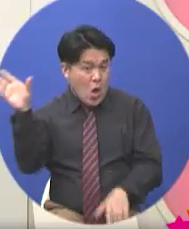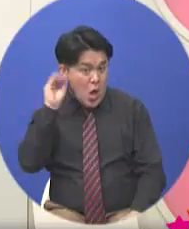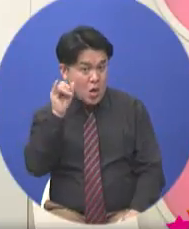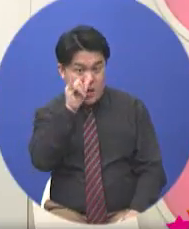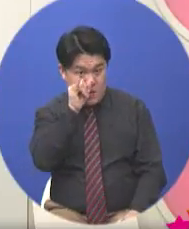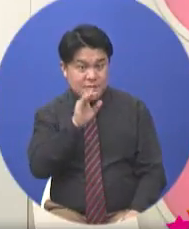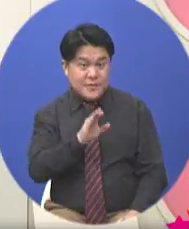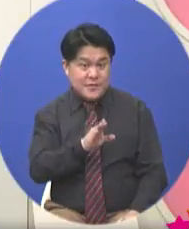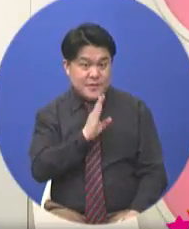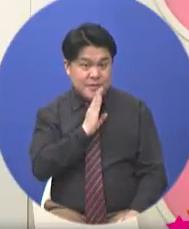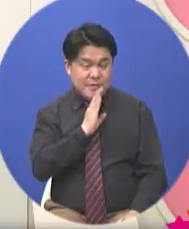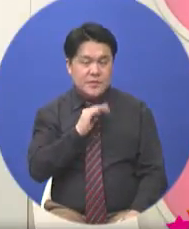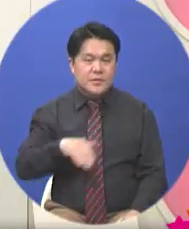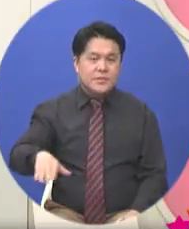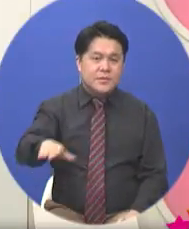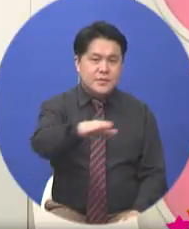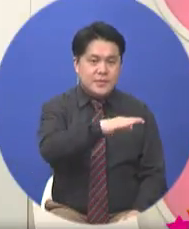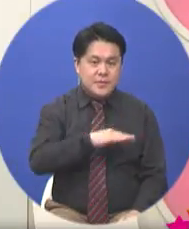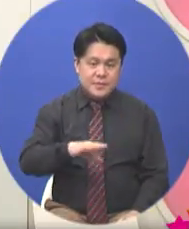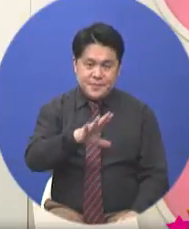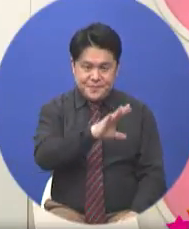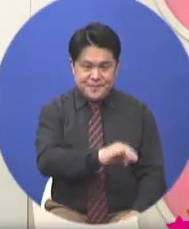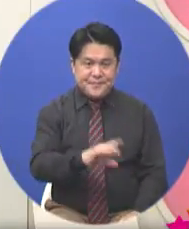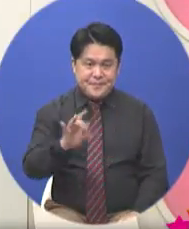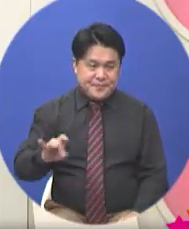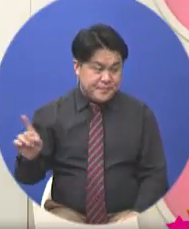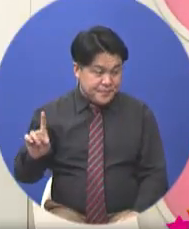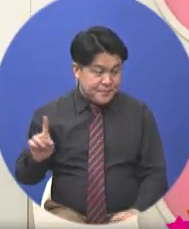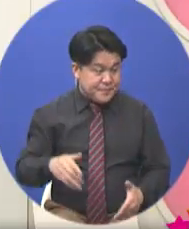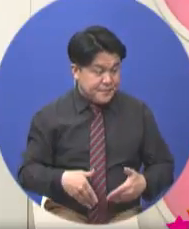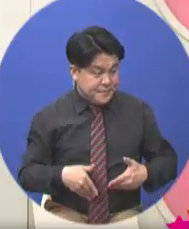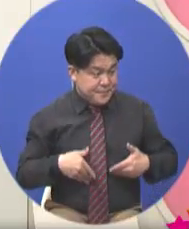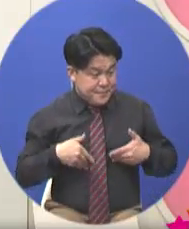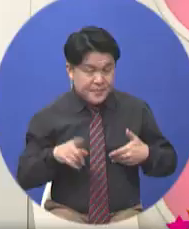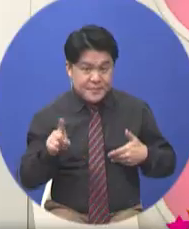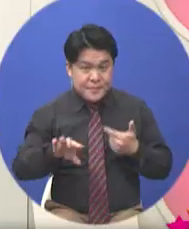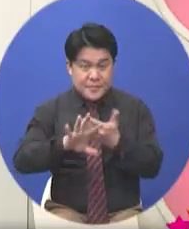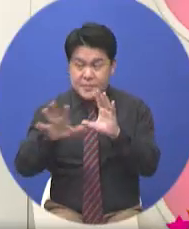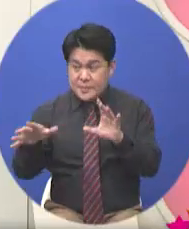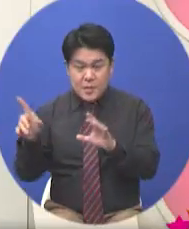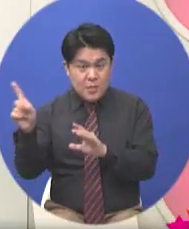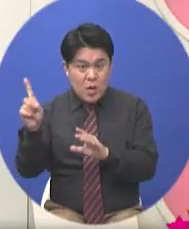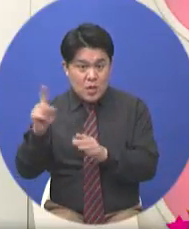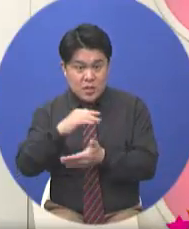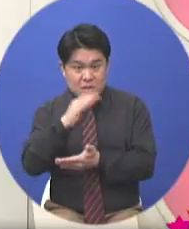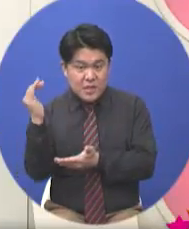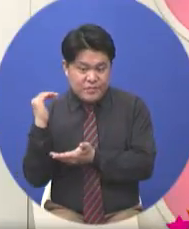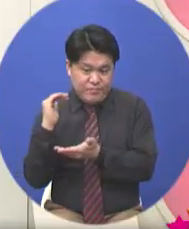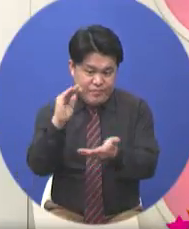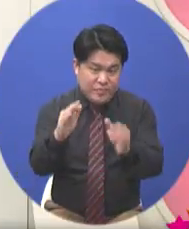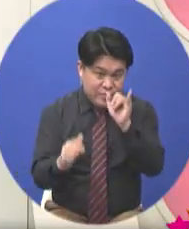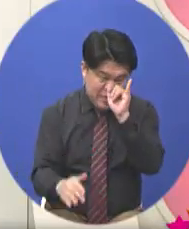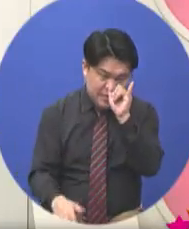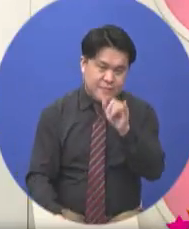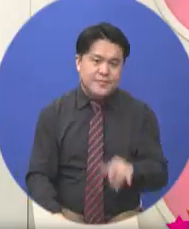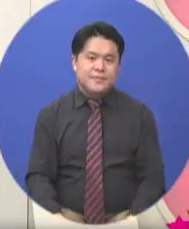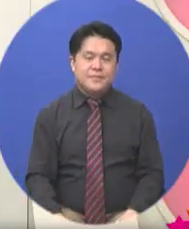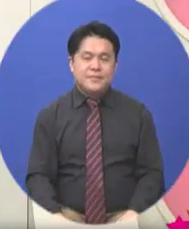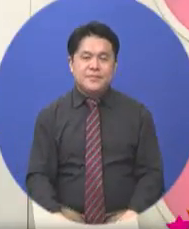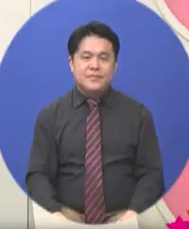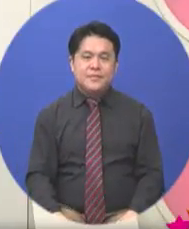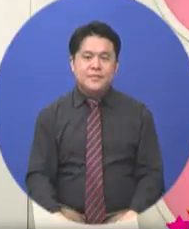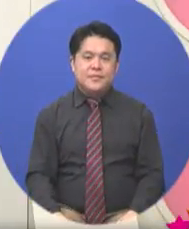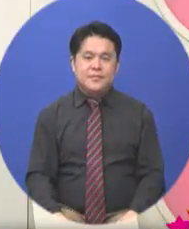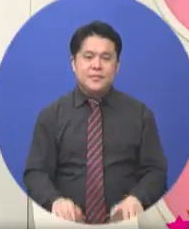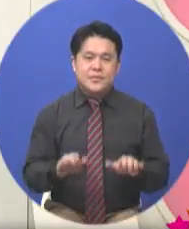참 많이 있죠. 그렇죠. 저희가 이제 가끔 이 따뜻한 해외 소식들도 이렇게 전해드리곤 했는데요.